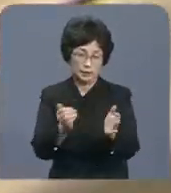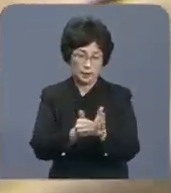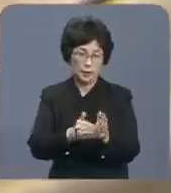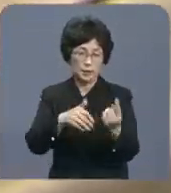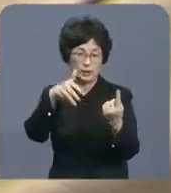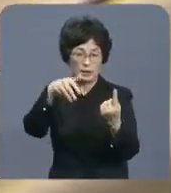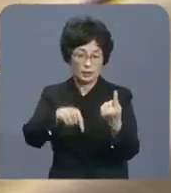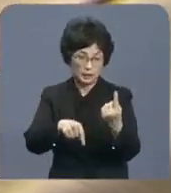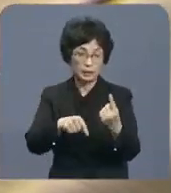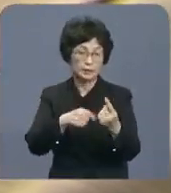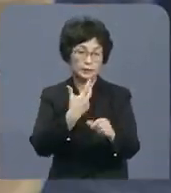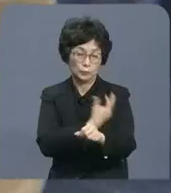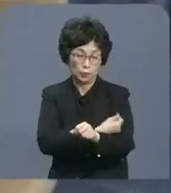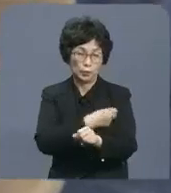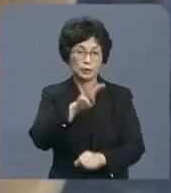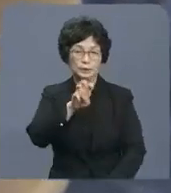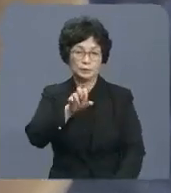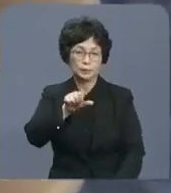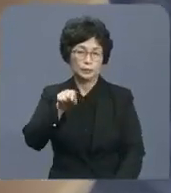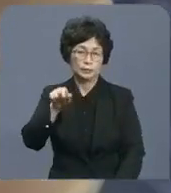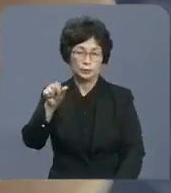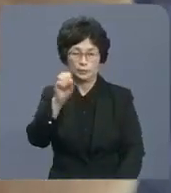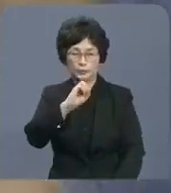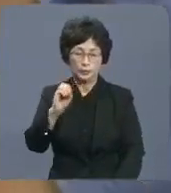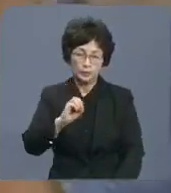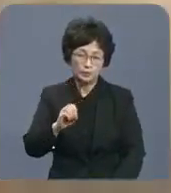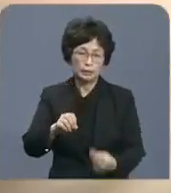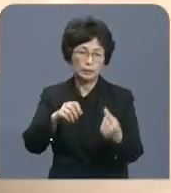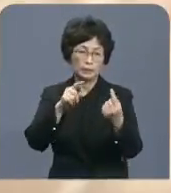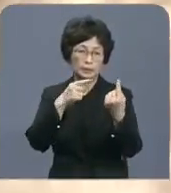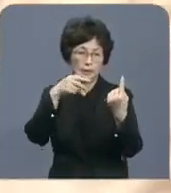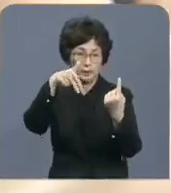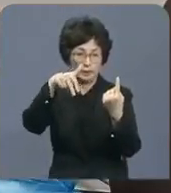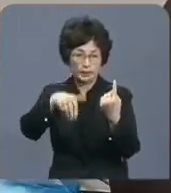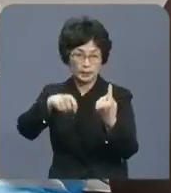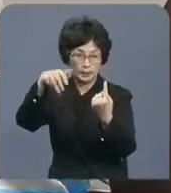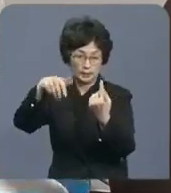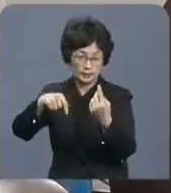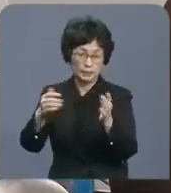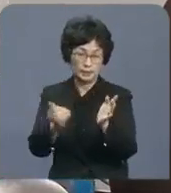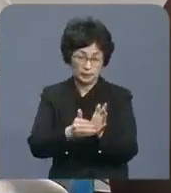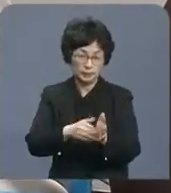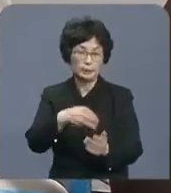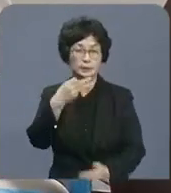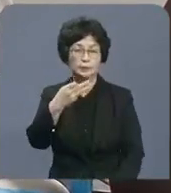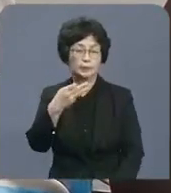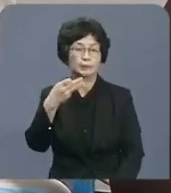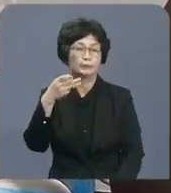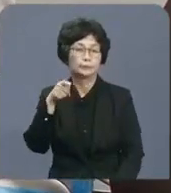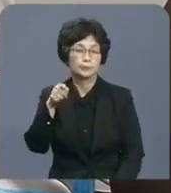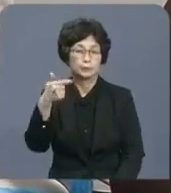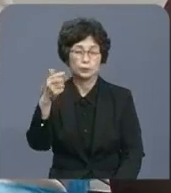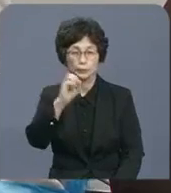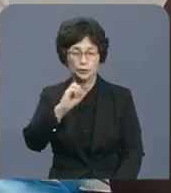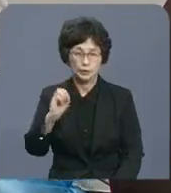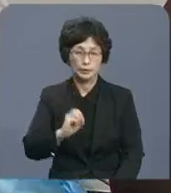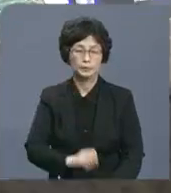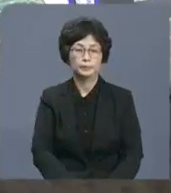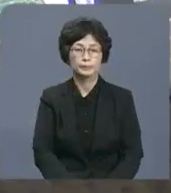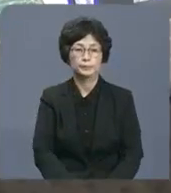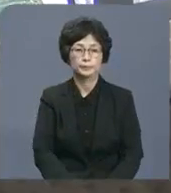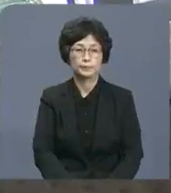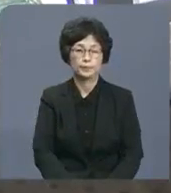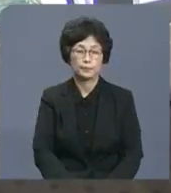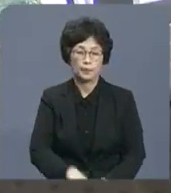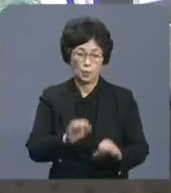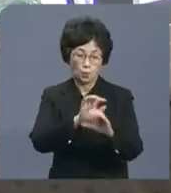1차 접종 율은 35.5% 2차 까지 완료한 접종 율은 13.6% 를 기록하고 있습니다